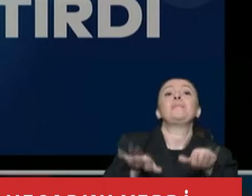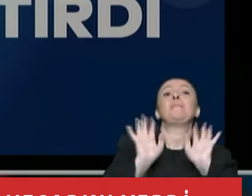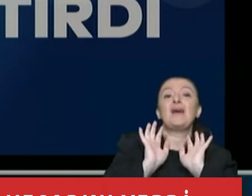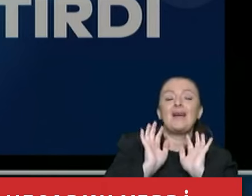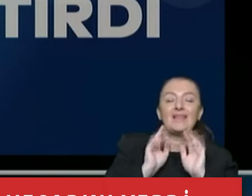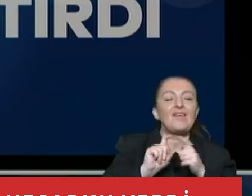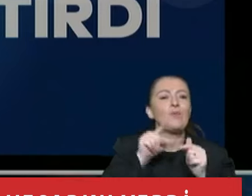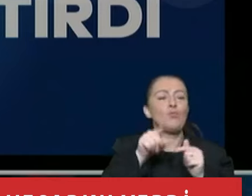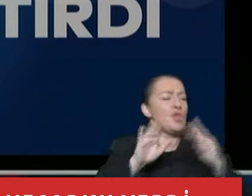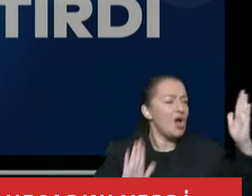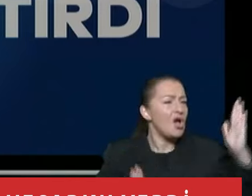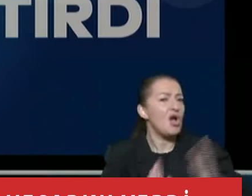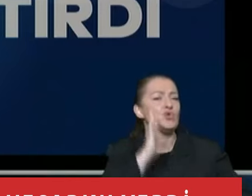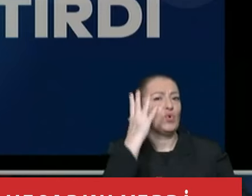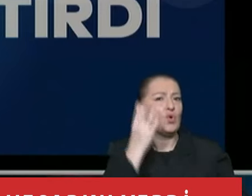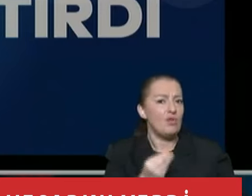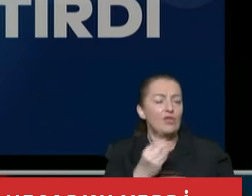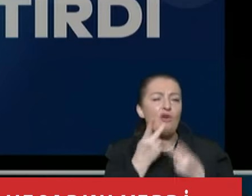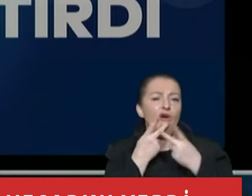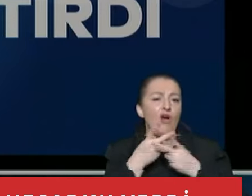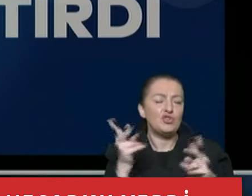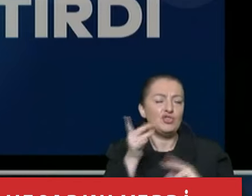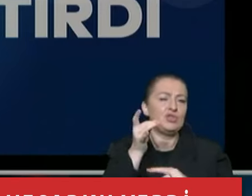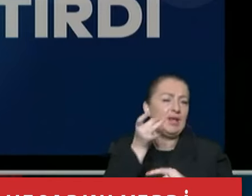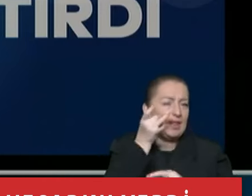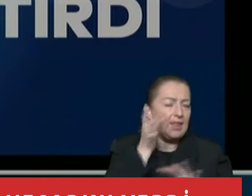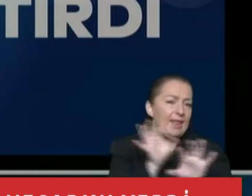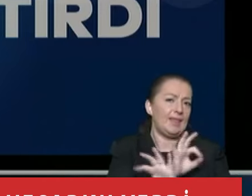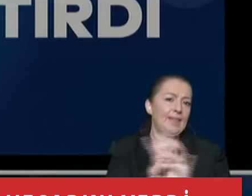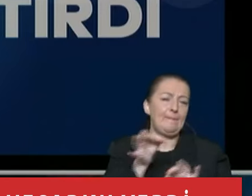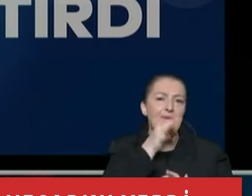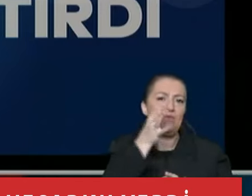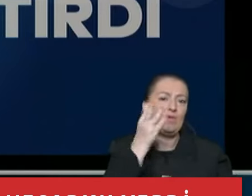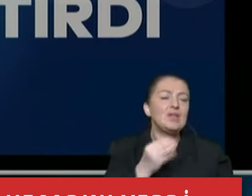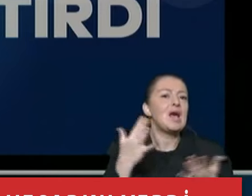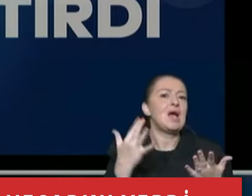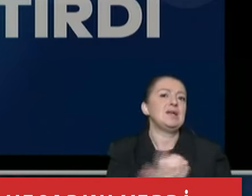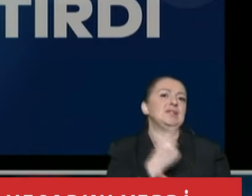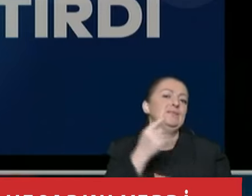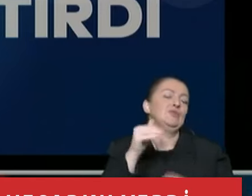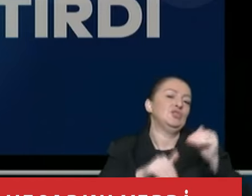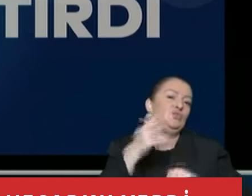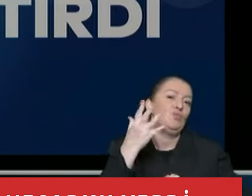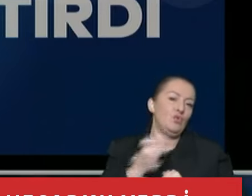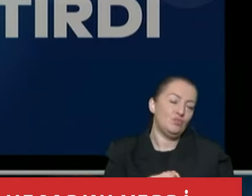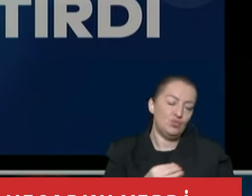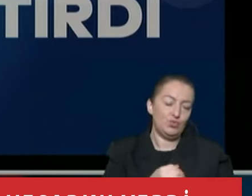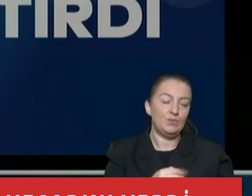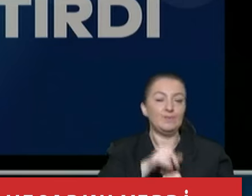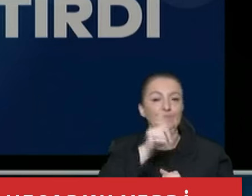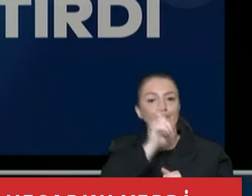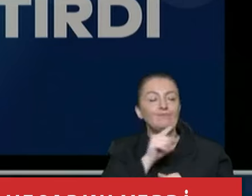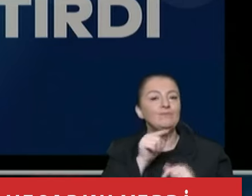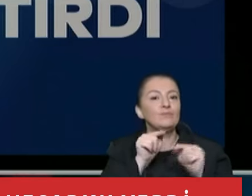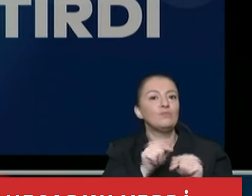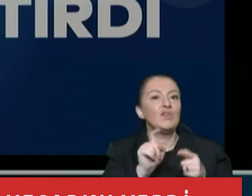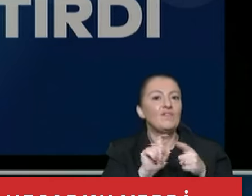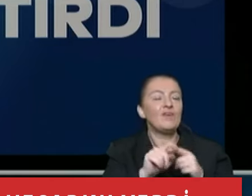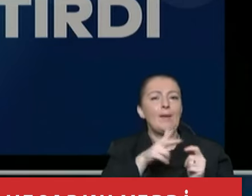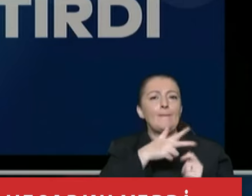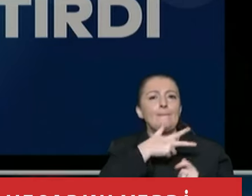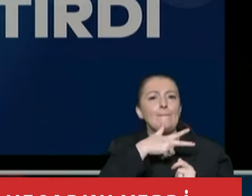karşı dur ların açık ve net ifade edeyim kazandığı bir seçim olmuştur O bakımdan bu ve benzeri